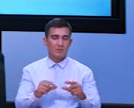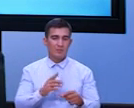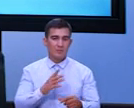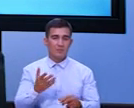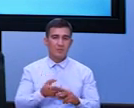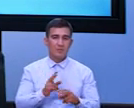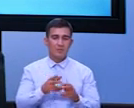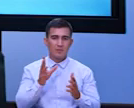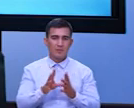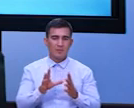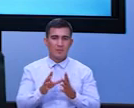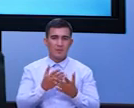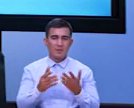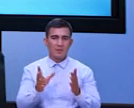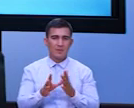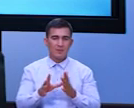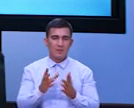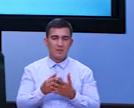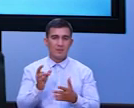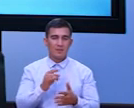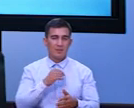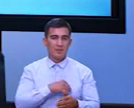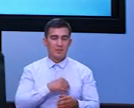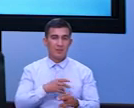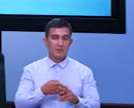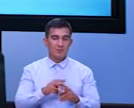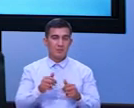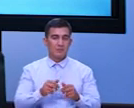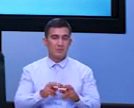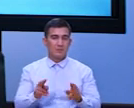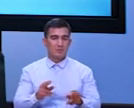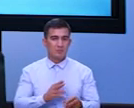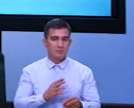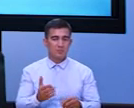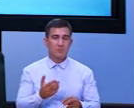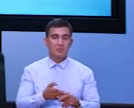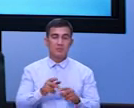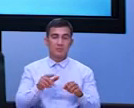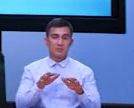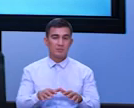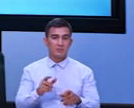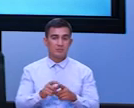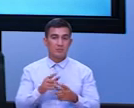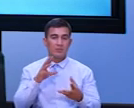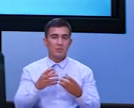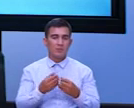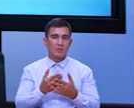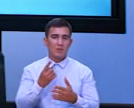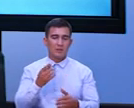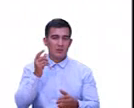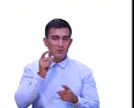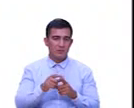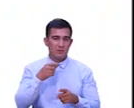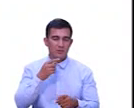ham kamaytirganda ular muvozanat holatiga keldi. Demak, bunda umumlashtirib shuni aytishimiz